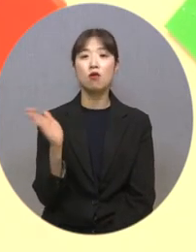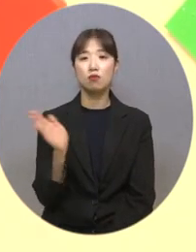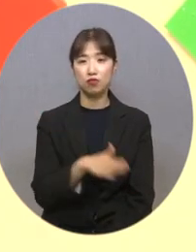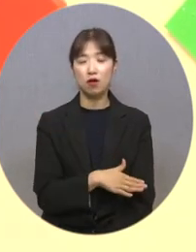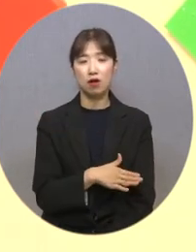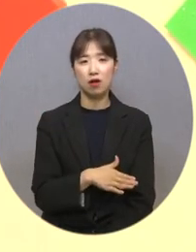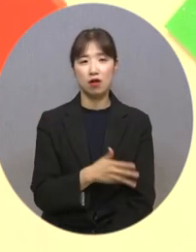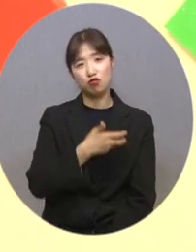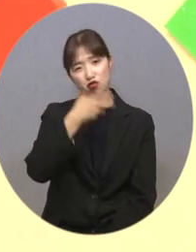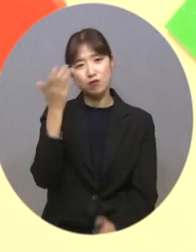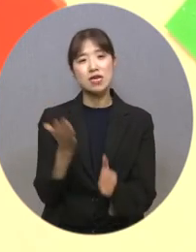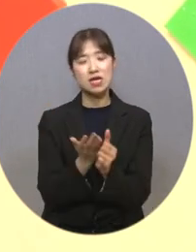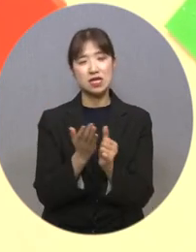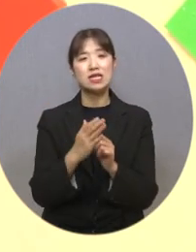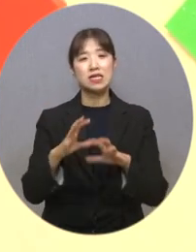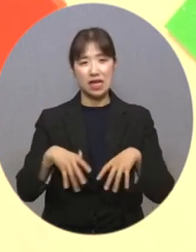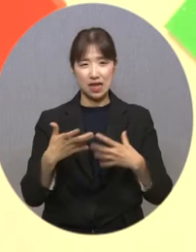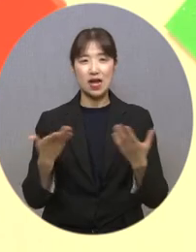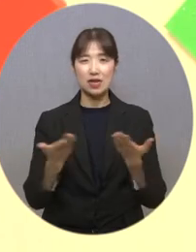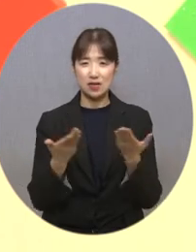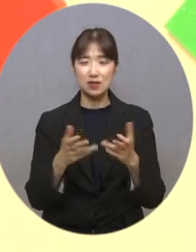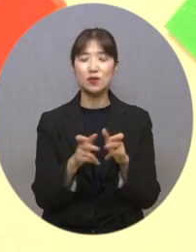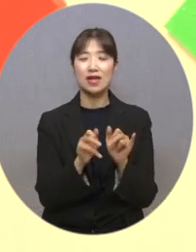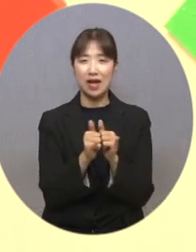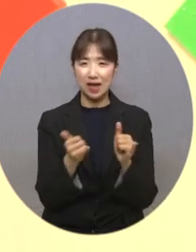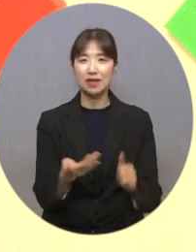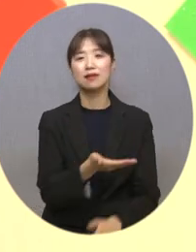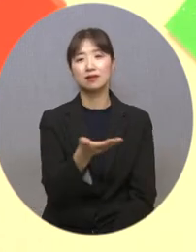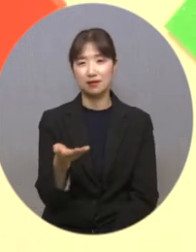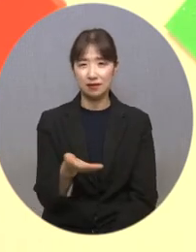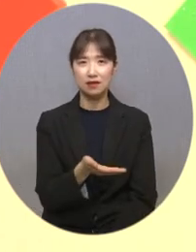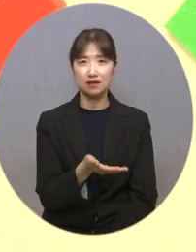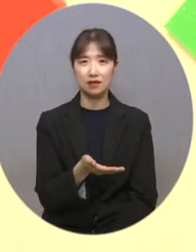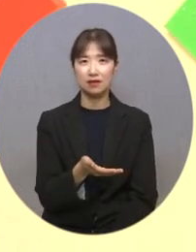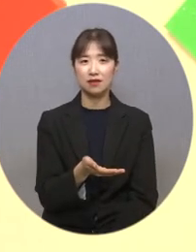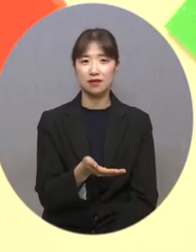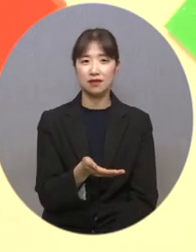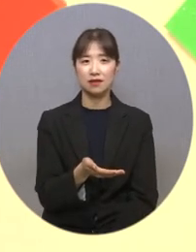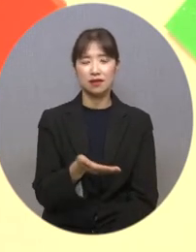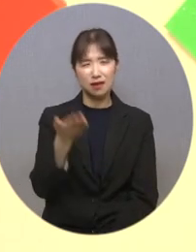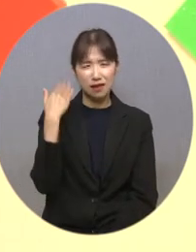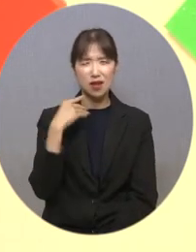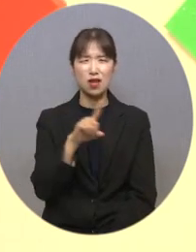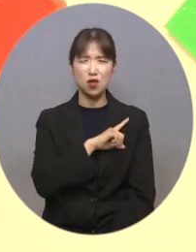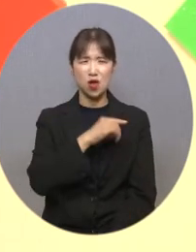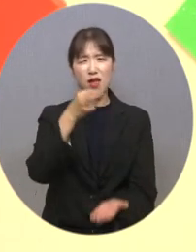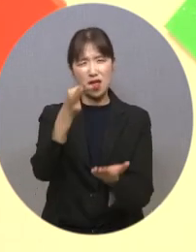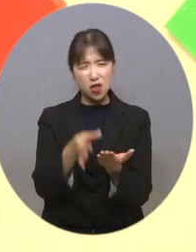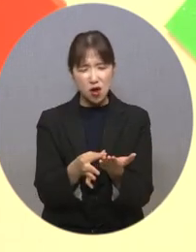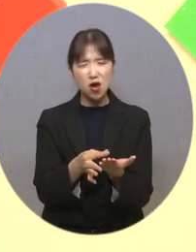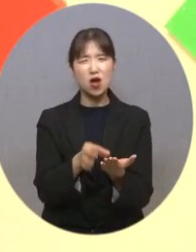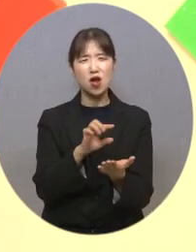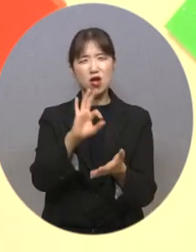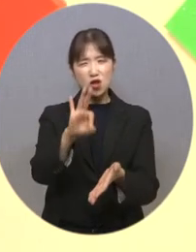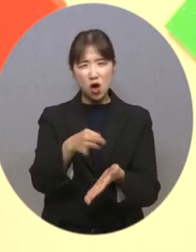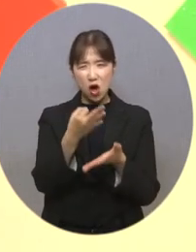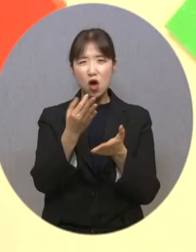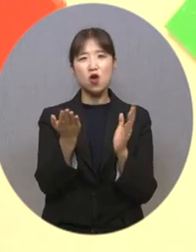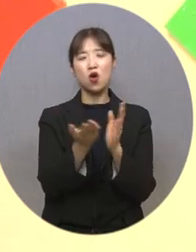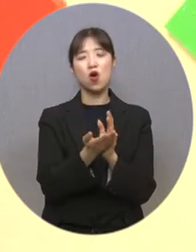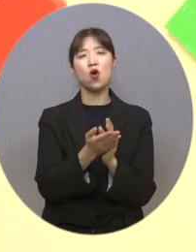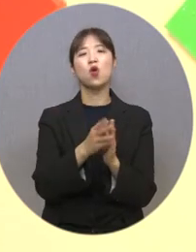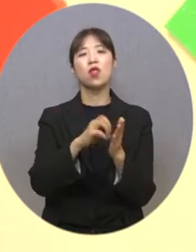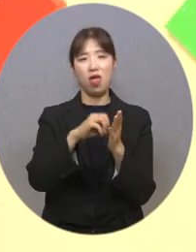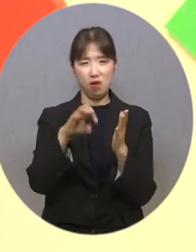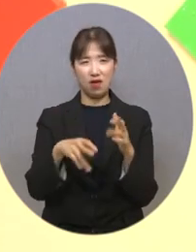2018년부터 꿈을 키우는 세상은 이제 근로 장애인들에게 옛날에 이제 최저임금 적용제라고 있었어요. 네.